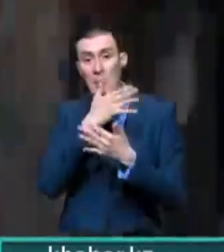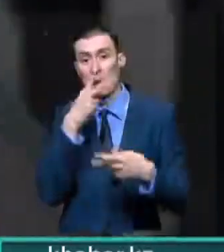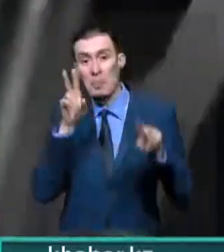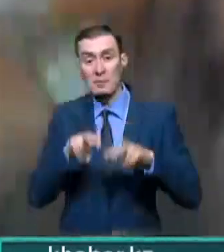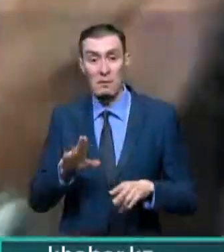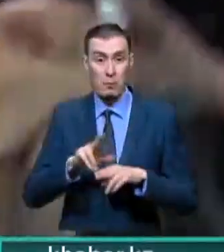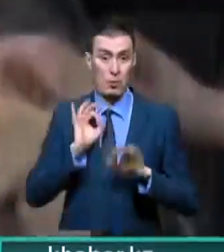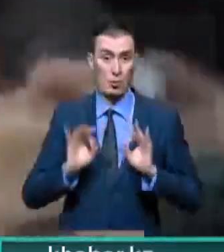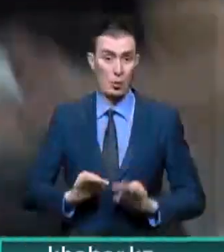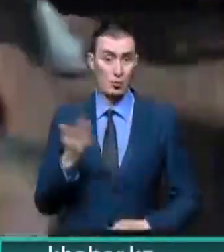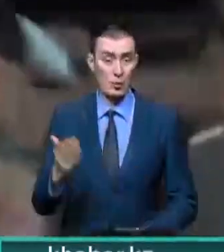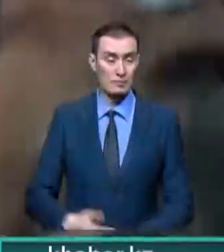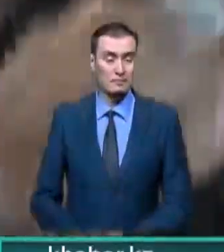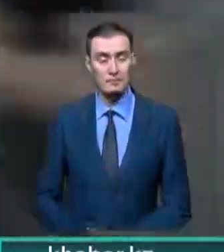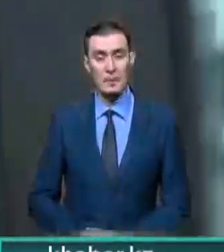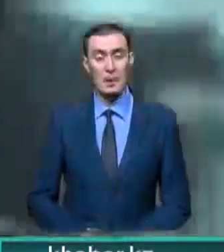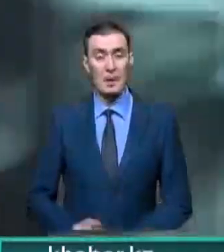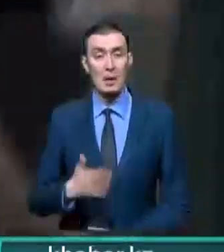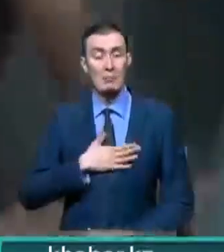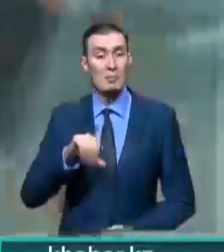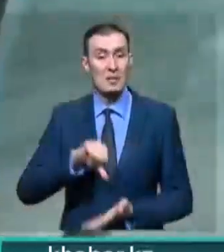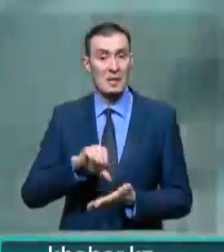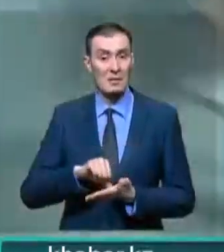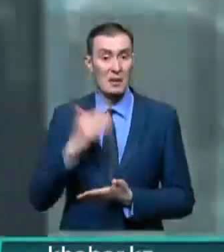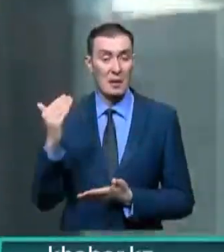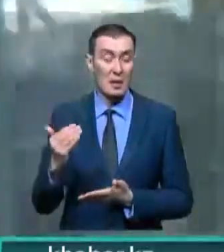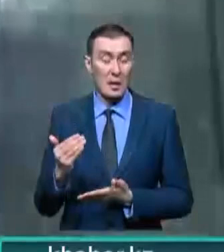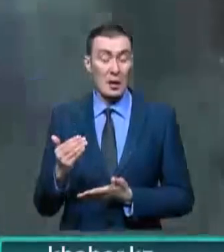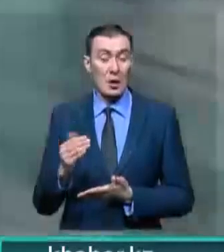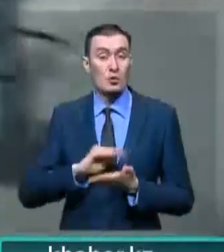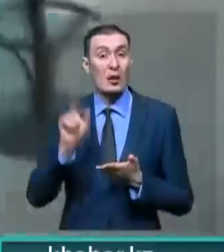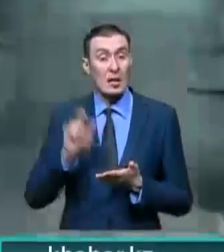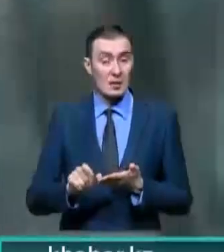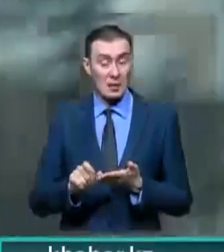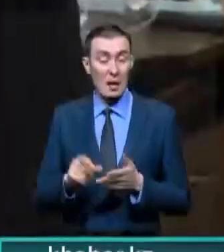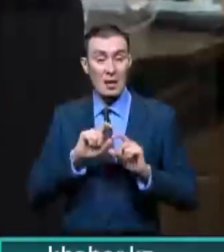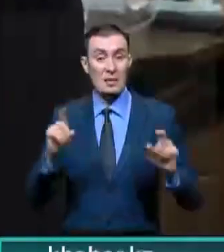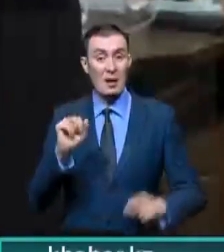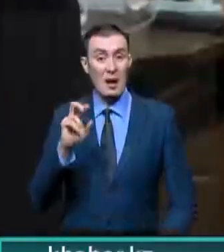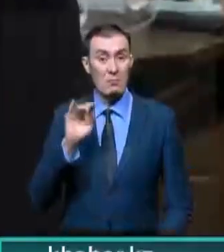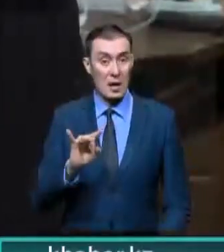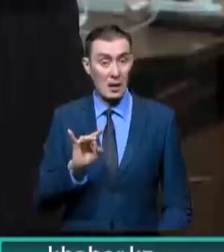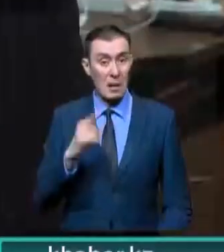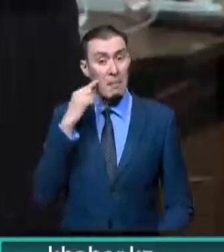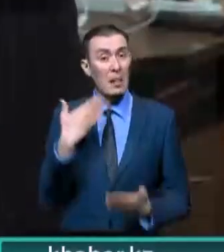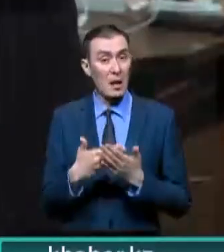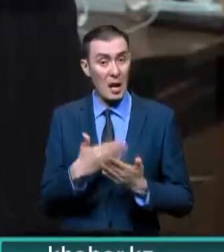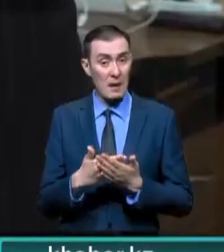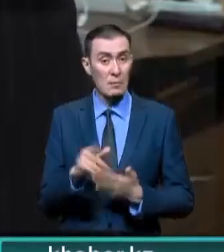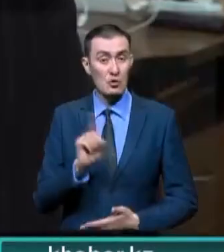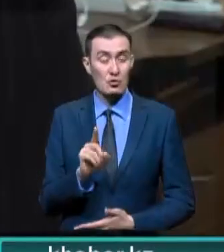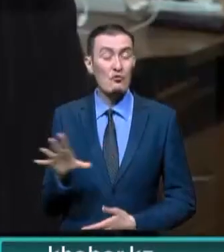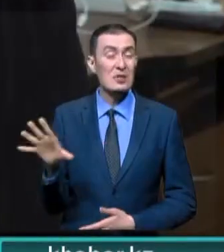просмотреть прокуроры. Мы, представители потерпевших и потерпевшие, журналисты агентства «Хабар», полагаем, что